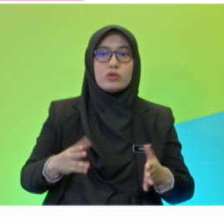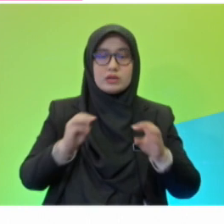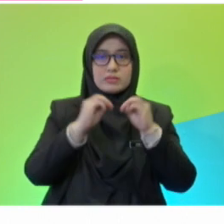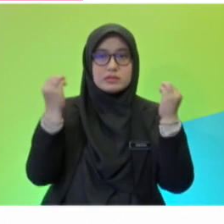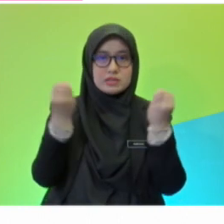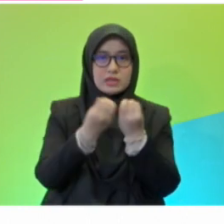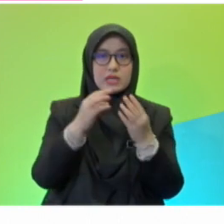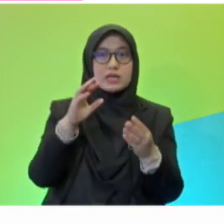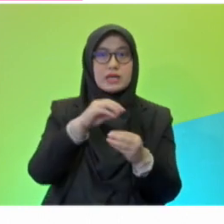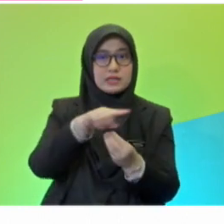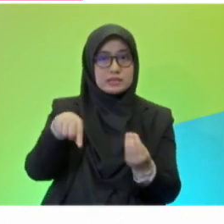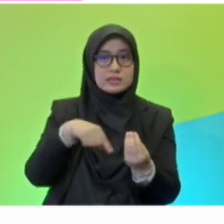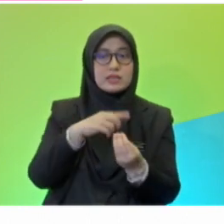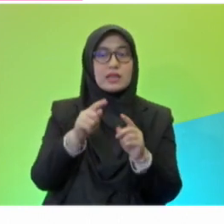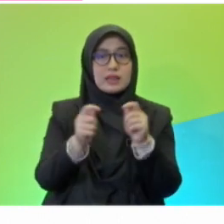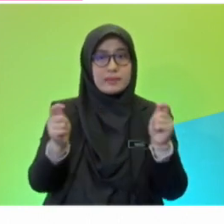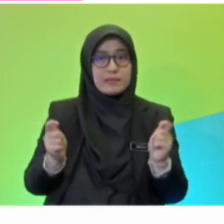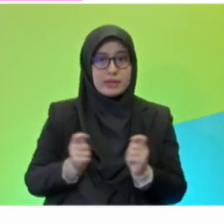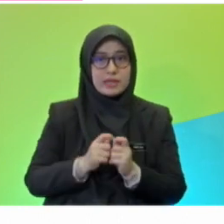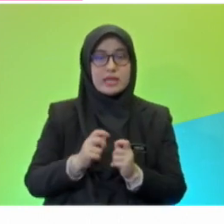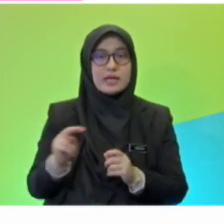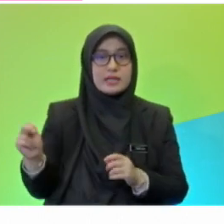level 10 ekor kambing ini di dunia